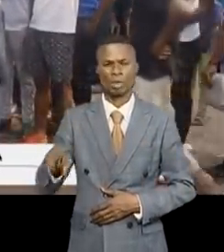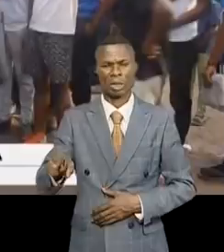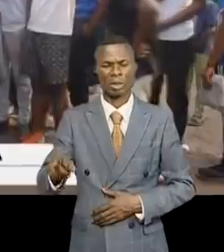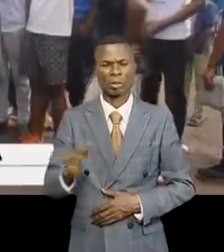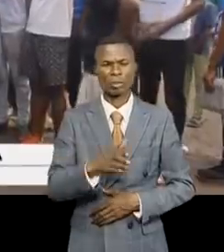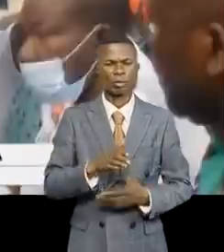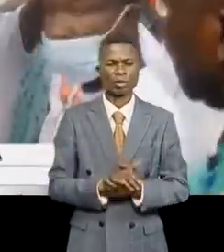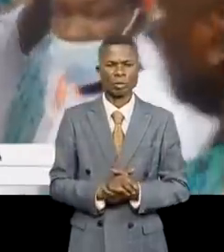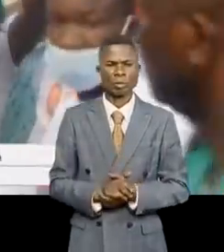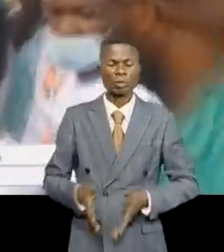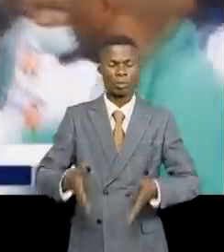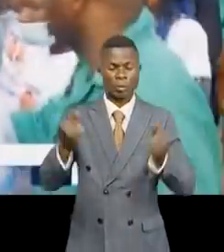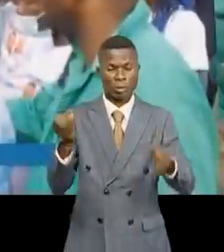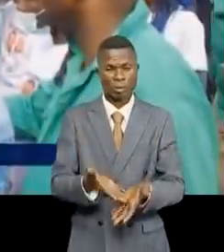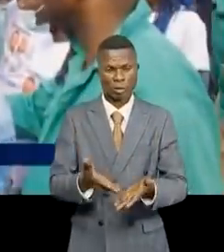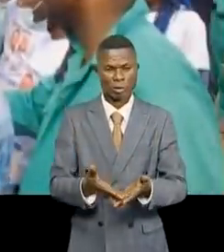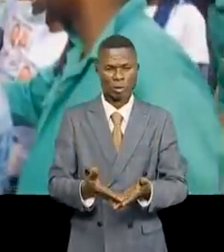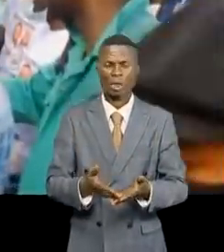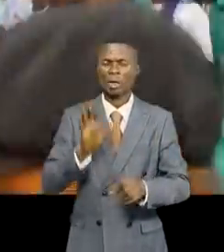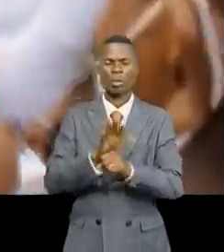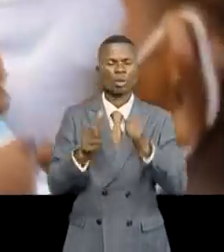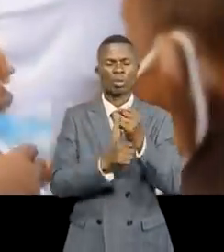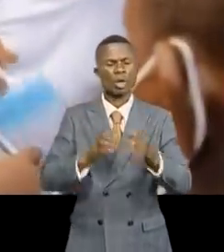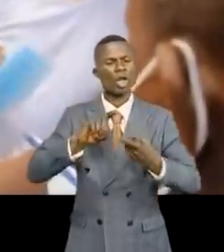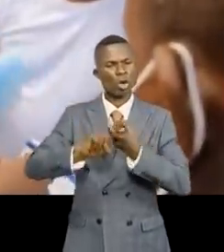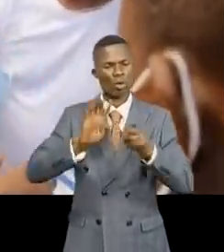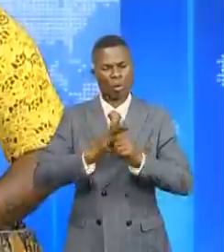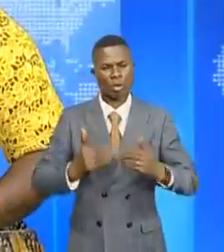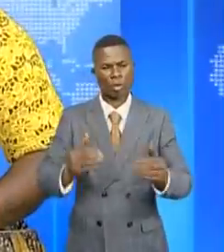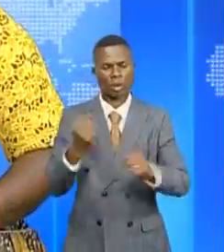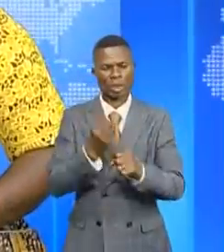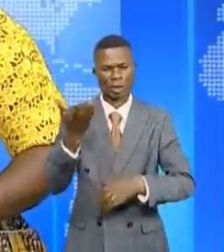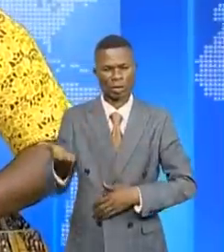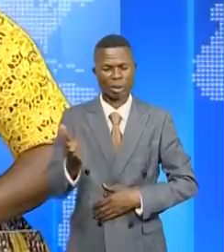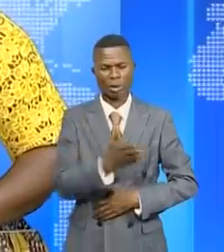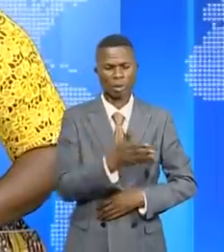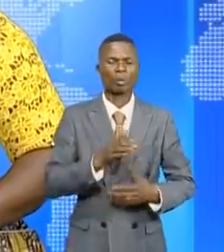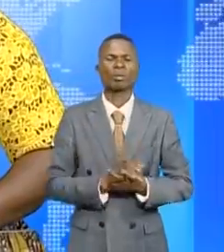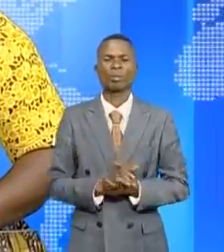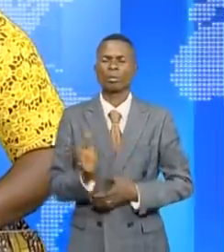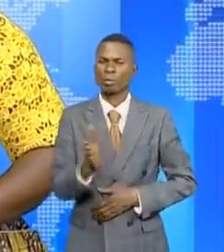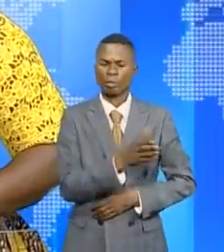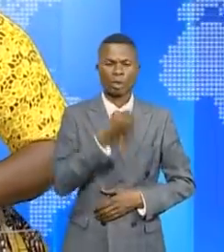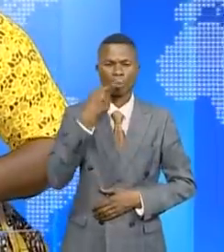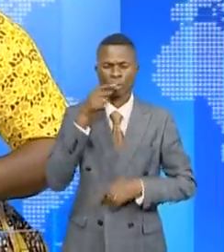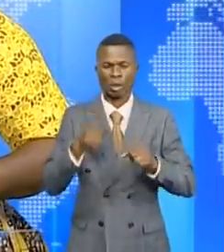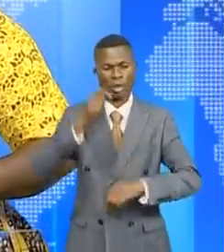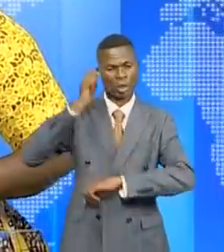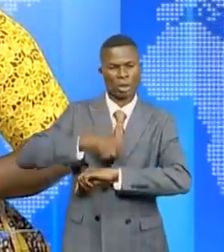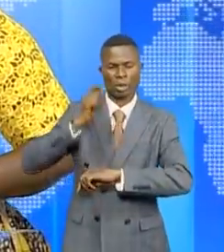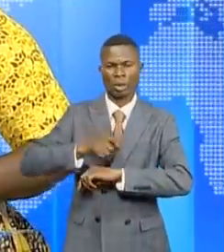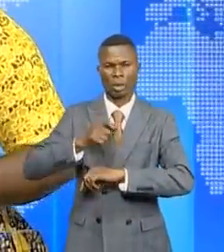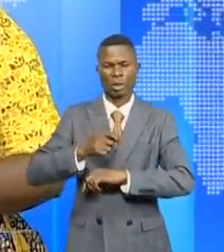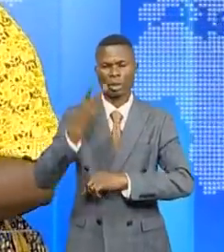La population sur place s'est dit très confiant pour la suite. Changeons de chapitre pour parler justice à présent.